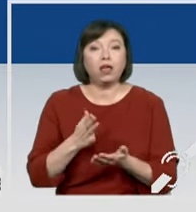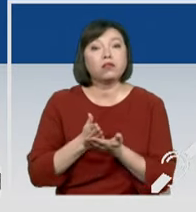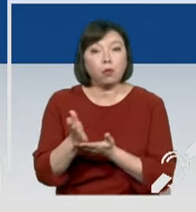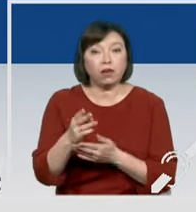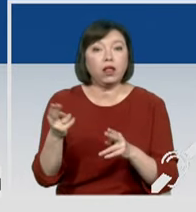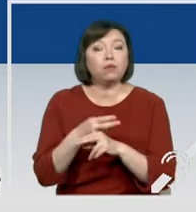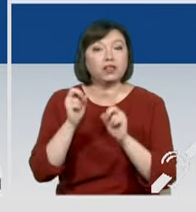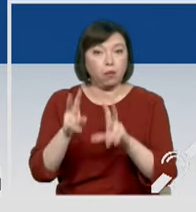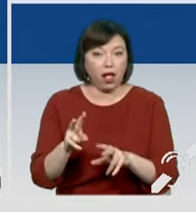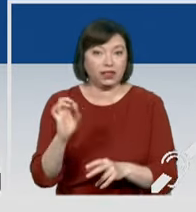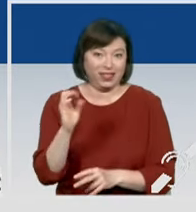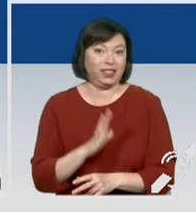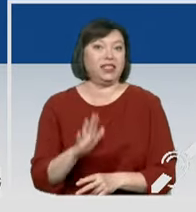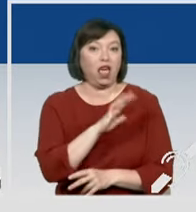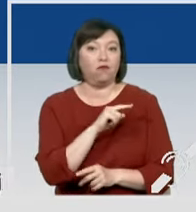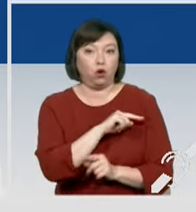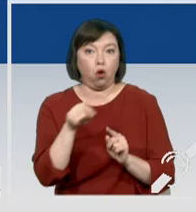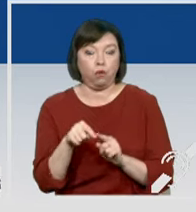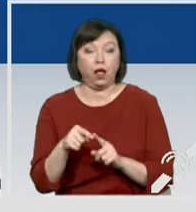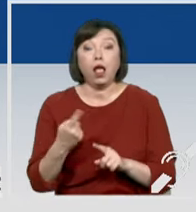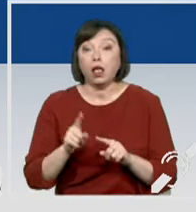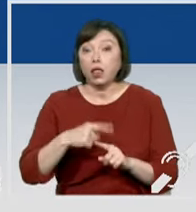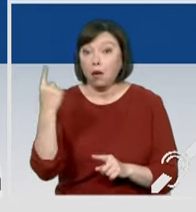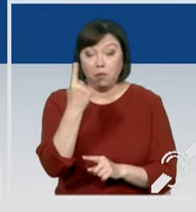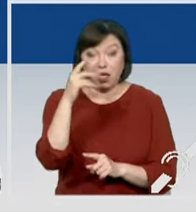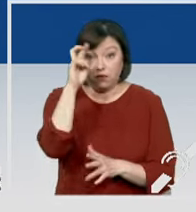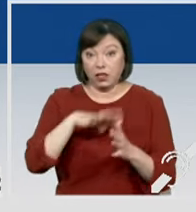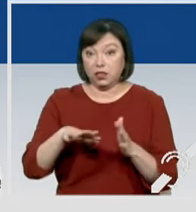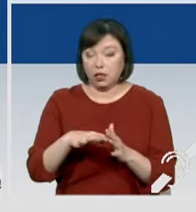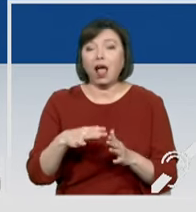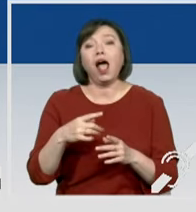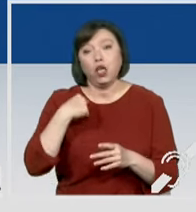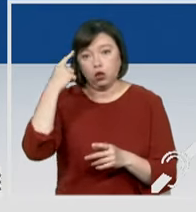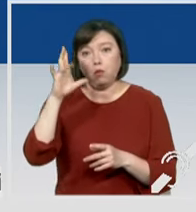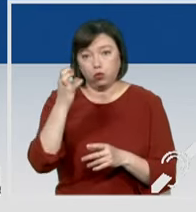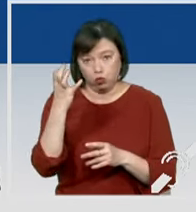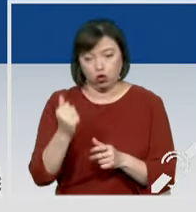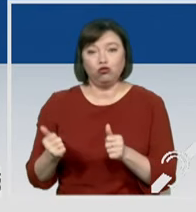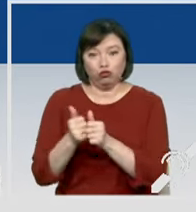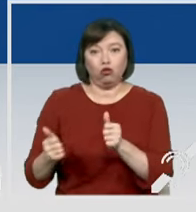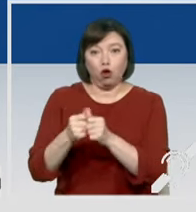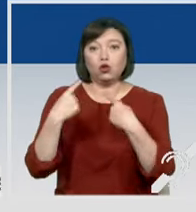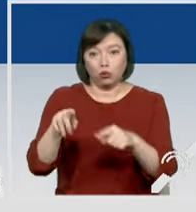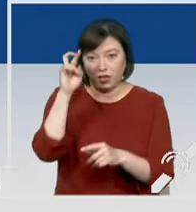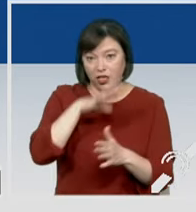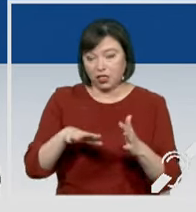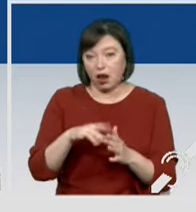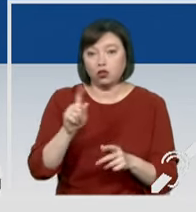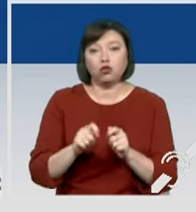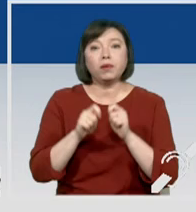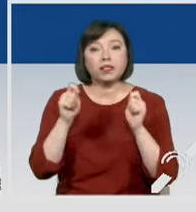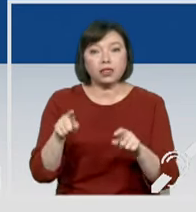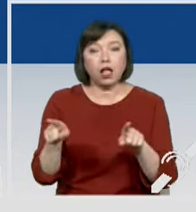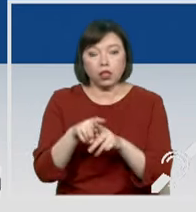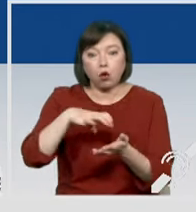cu Uniunea Europeană. Este prima țară, probabil vor mai fi și multe altele, pentru a crea o